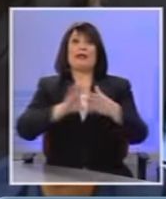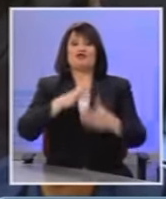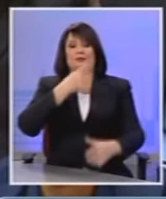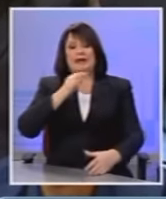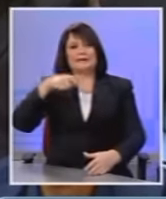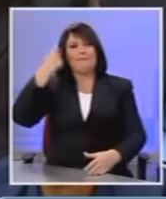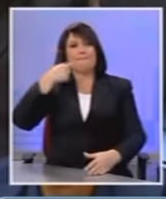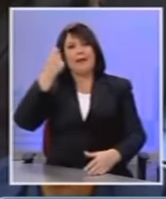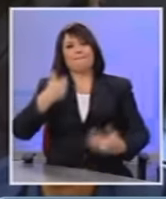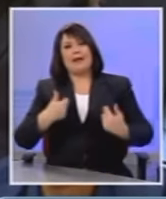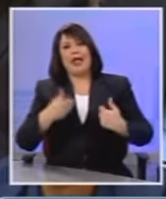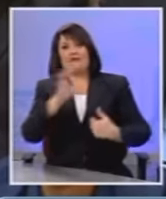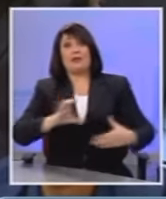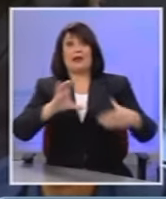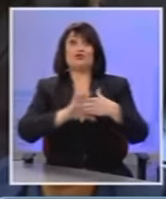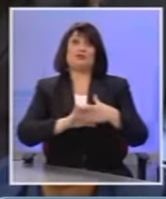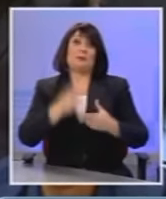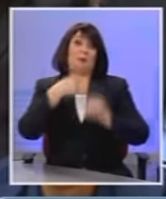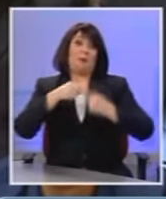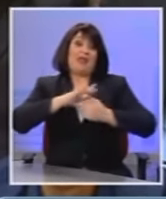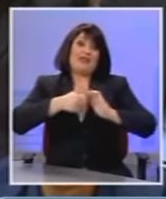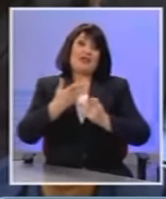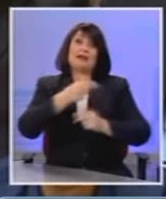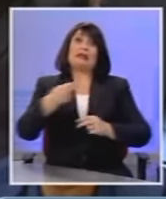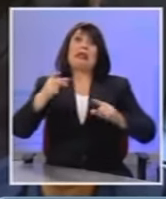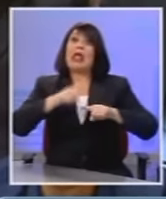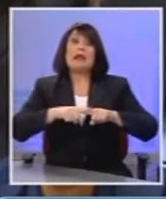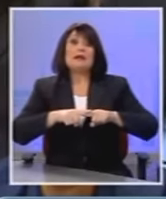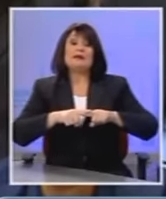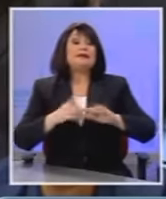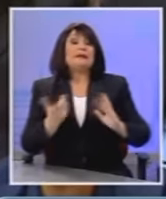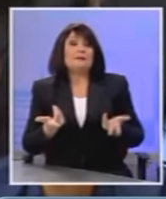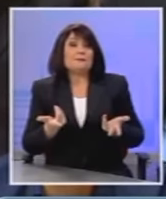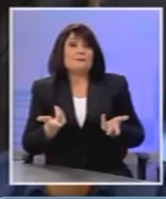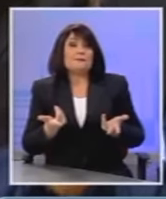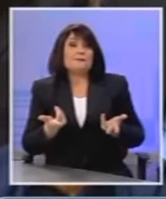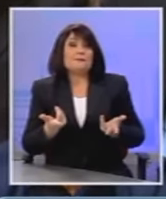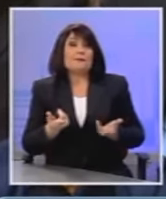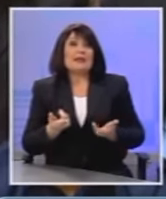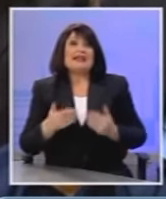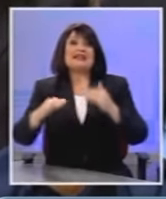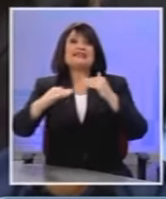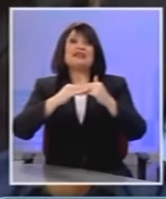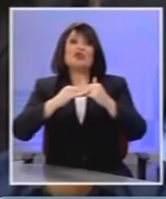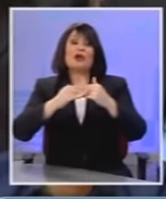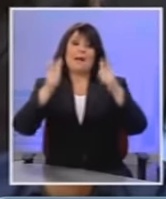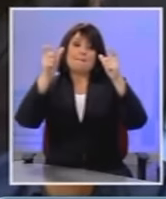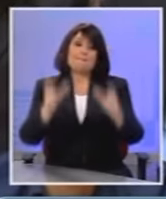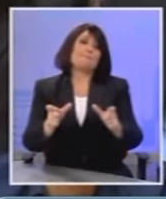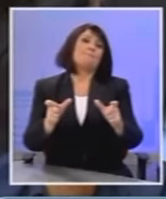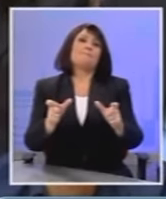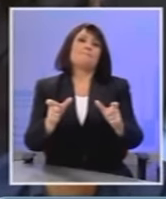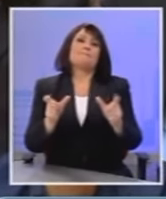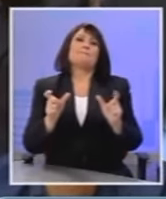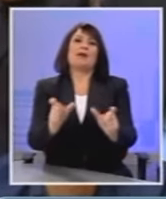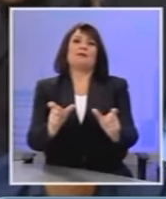η οποία δήθεν ενδιαφέρεται για τα ελληνικά πράγματα, κλείνει τα σύνορα. Και ήρθε εδώ και κλιμάκιο